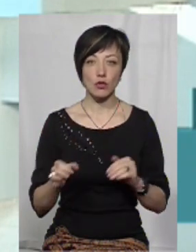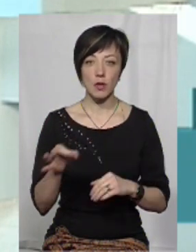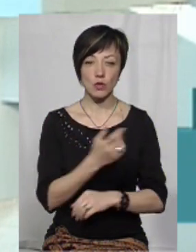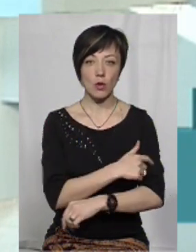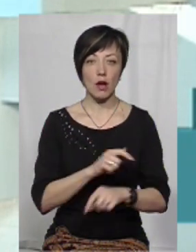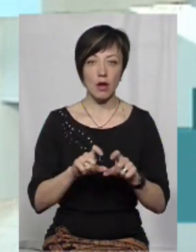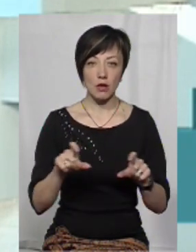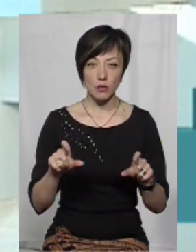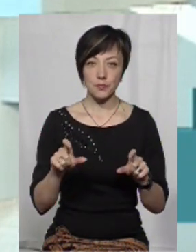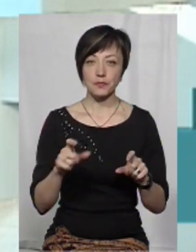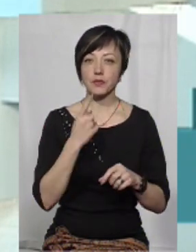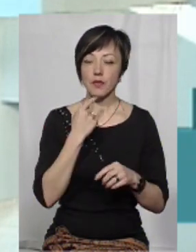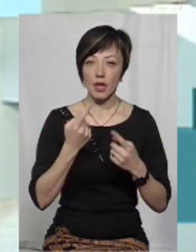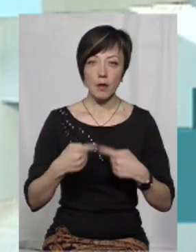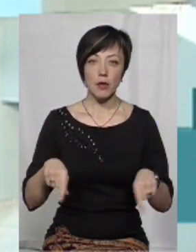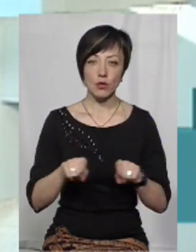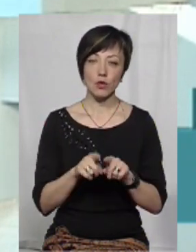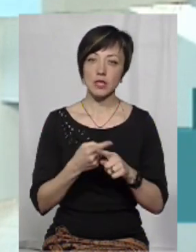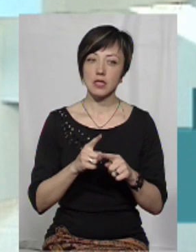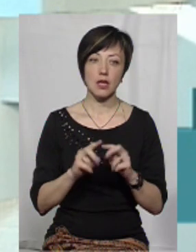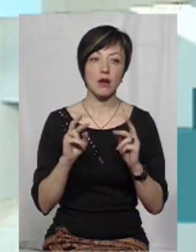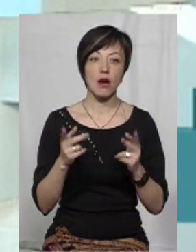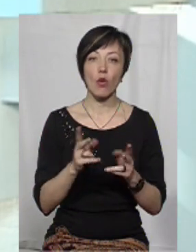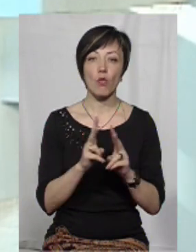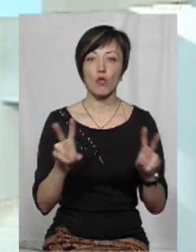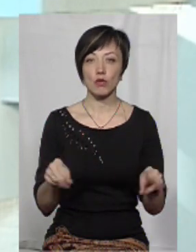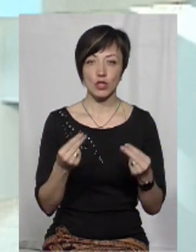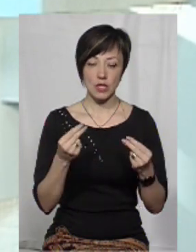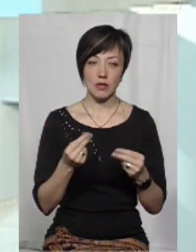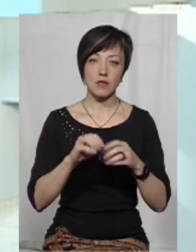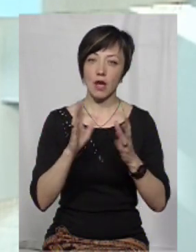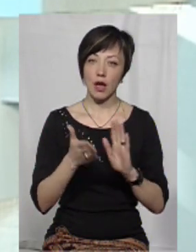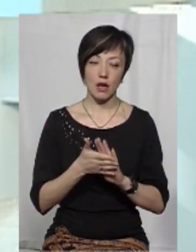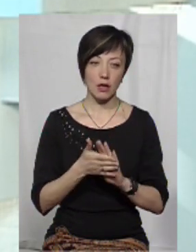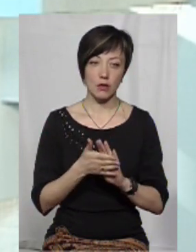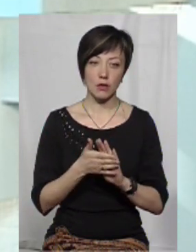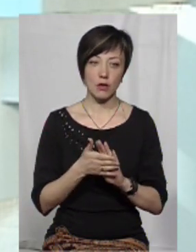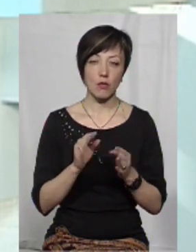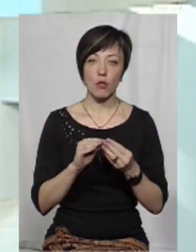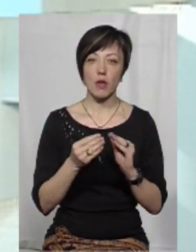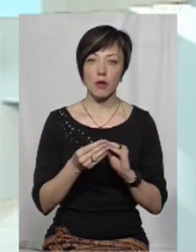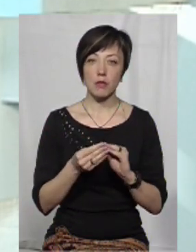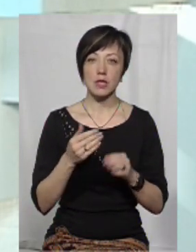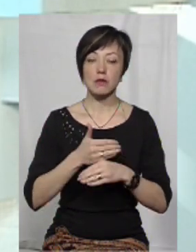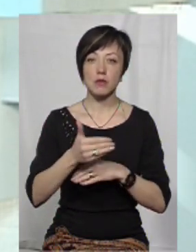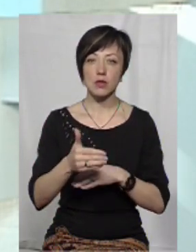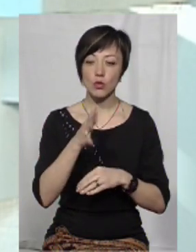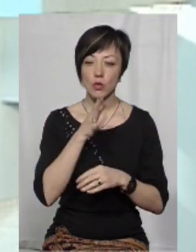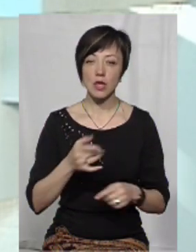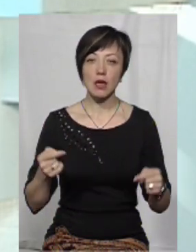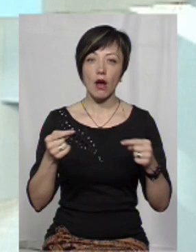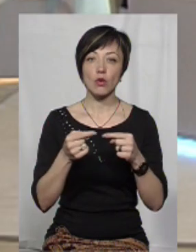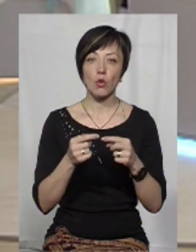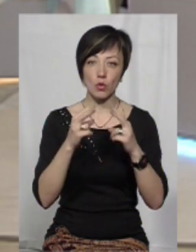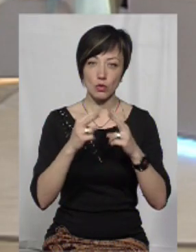обласну лікарню, в гематологію. Це вже як кому пощастить. Ну, взагалі дуже проблема з пізньою діагностикою